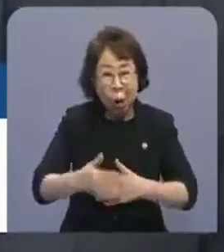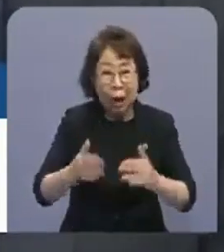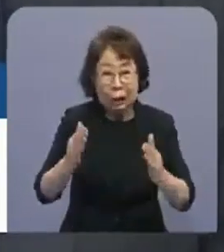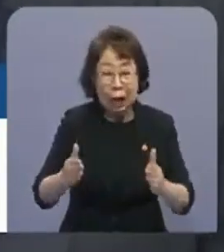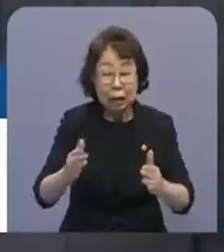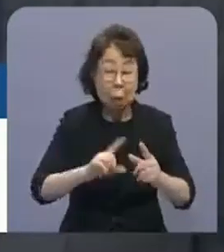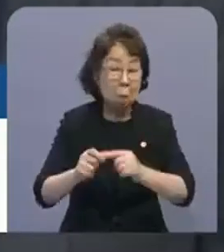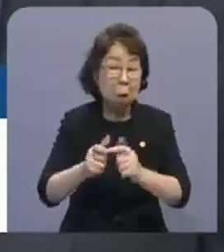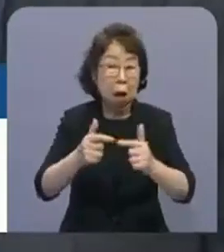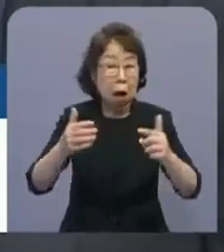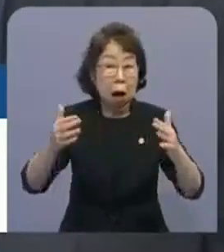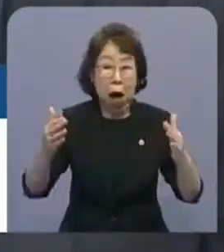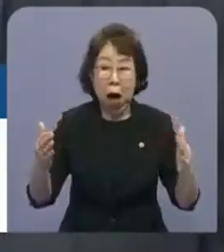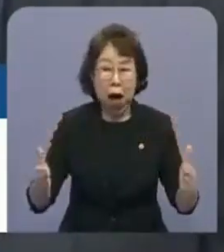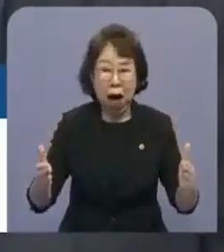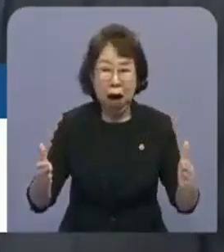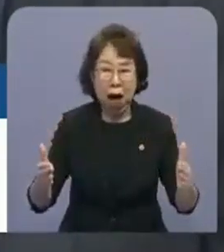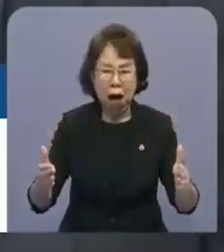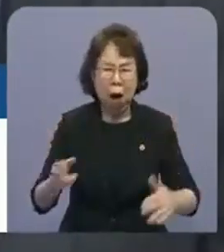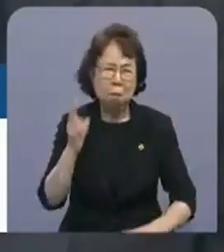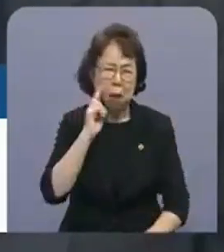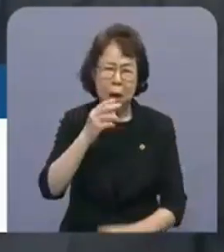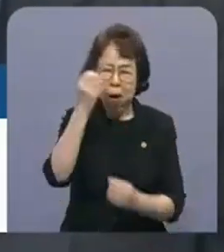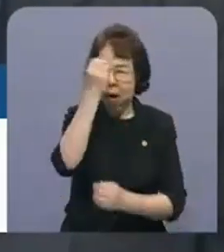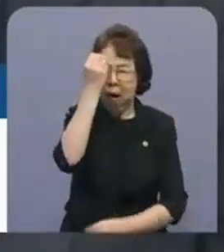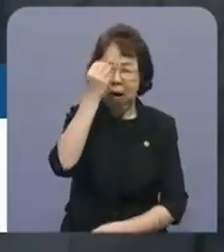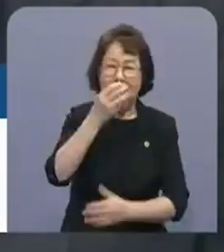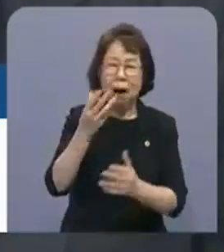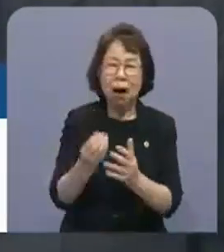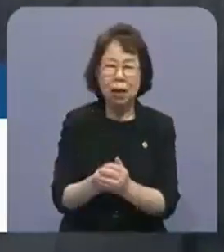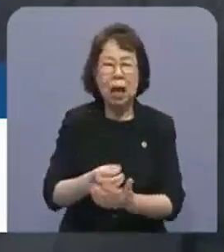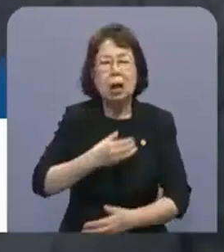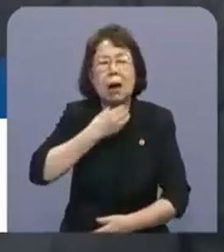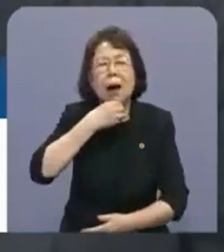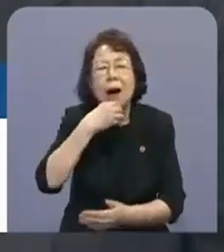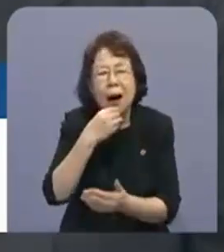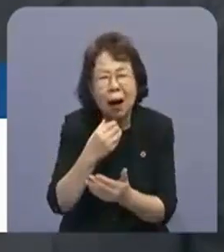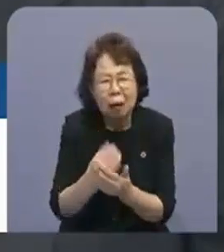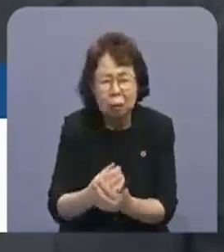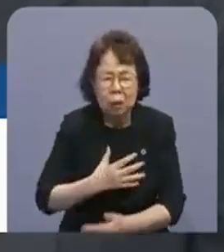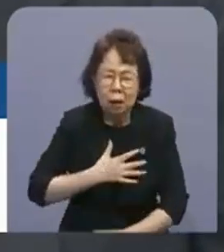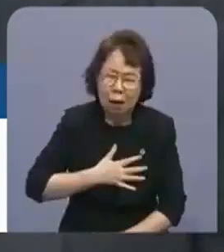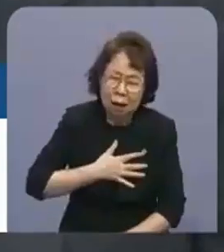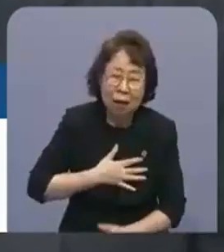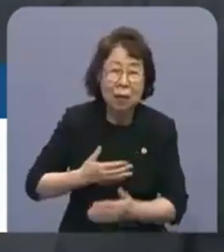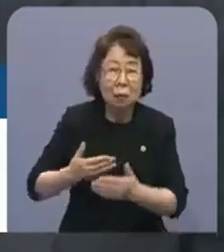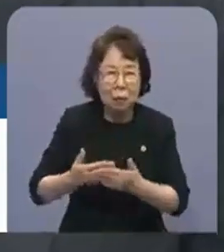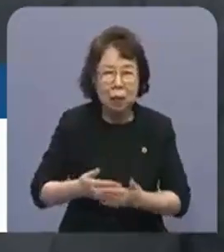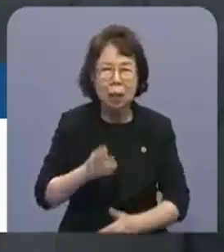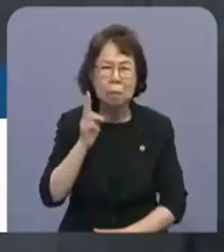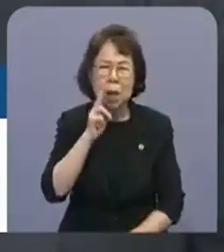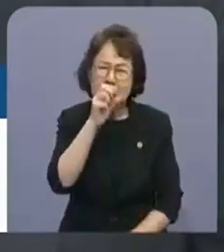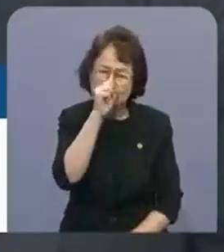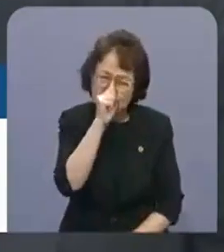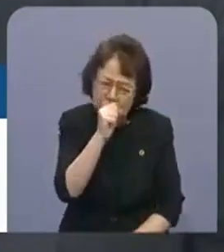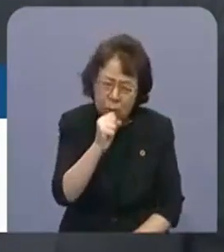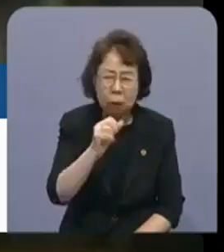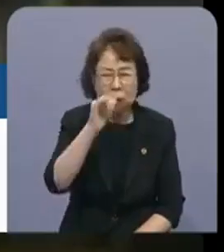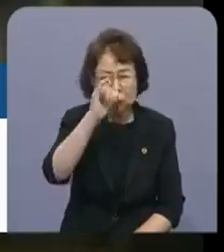영화의 사이즈와는 비교가 안 될 정도로 어마어마한 감동과 울림이 있는 정말